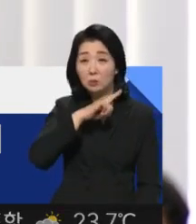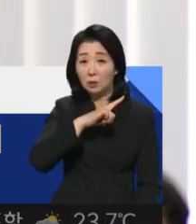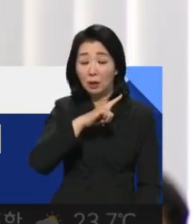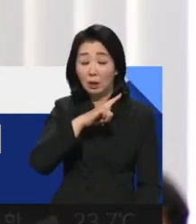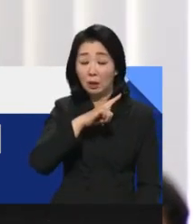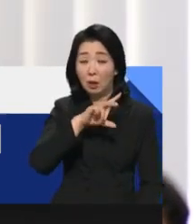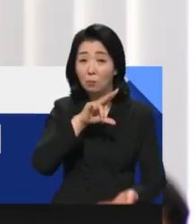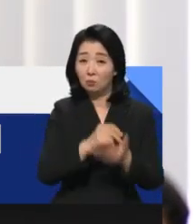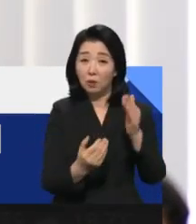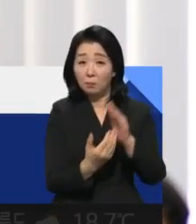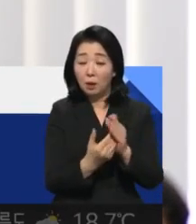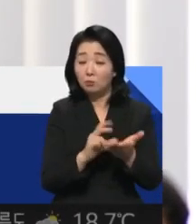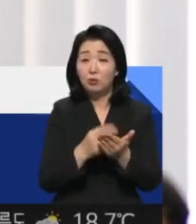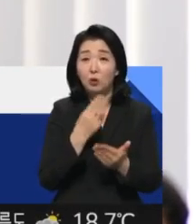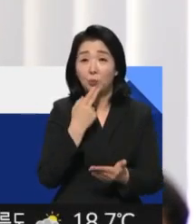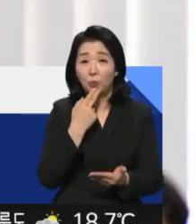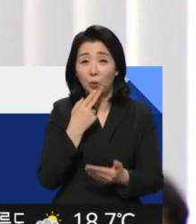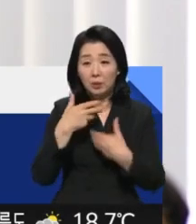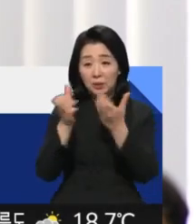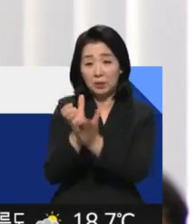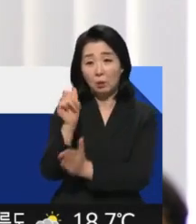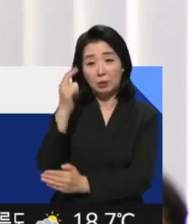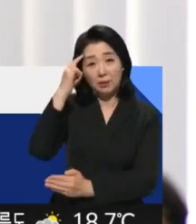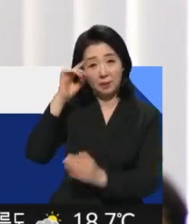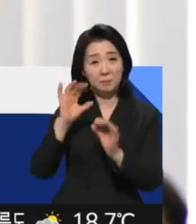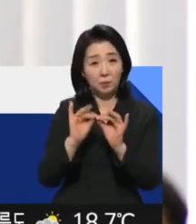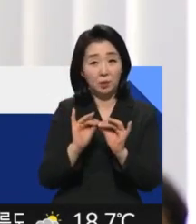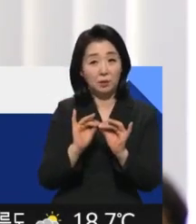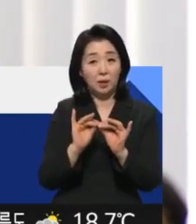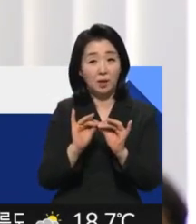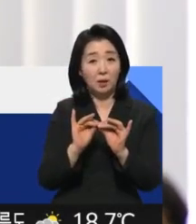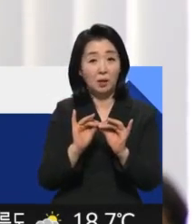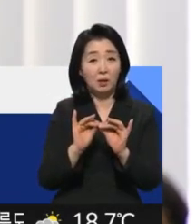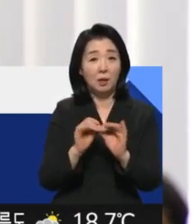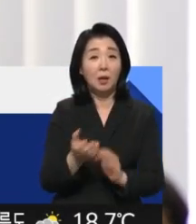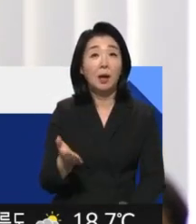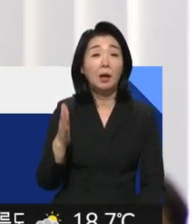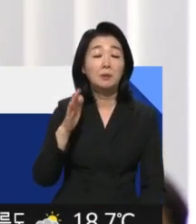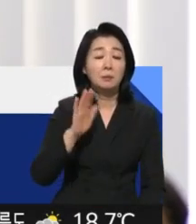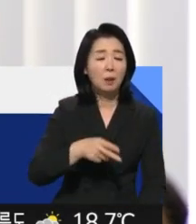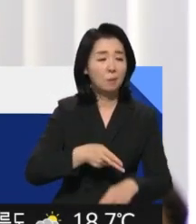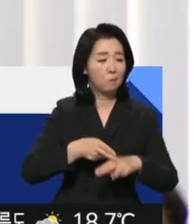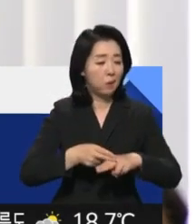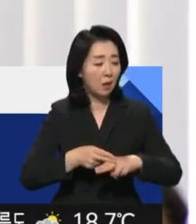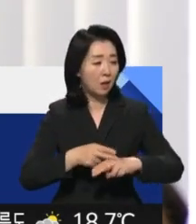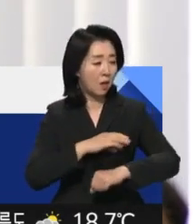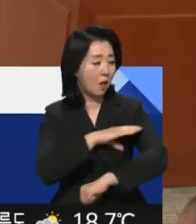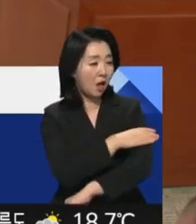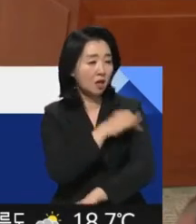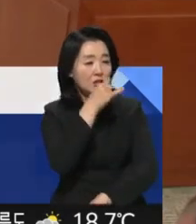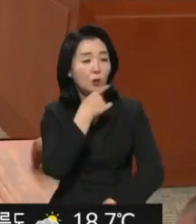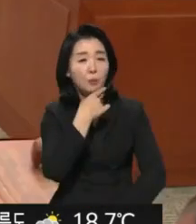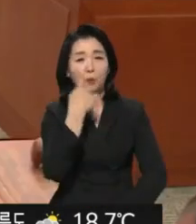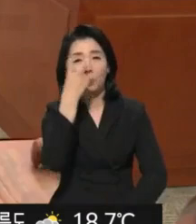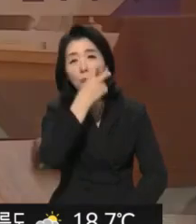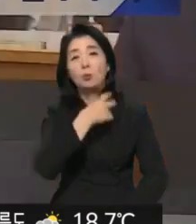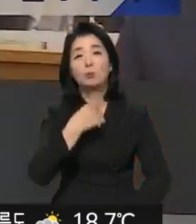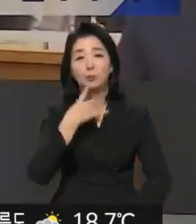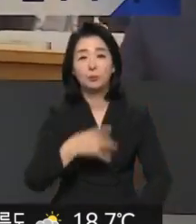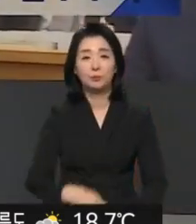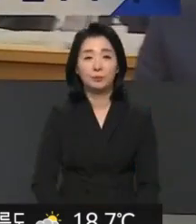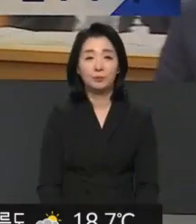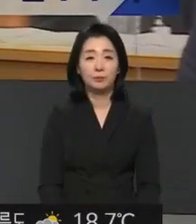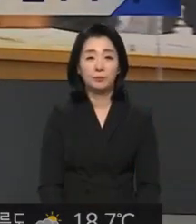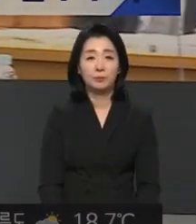한다. 장관도 마찬가지 생각이다. 다만 직권남용에 해당되는지를 검토하기 바란다.